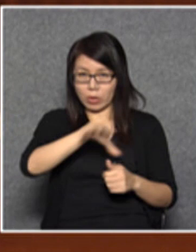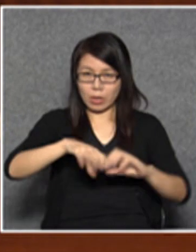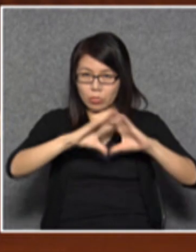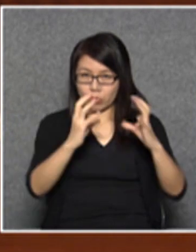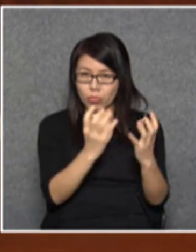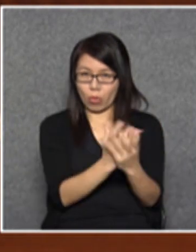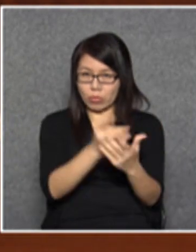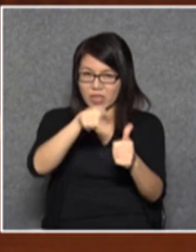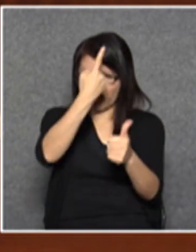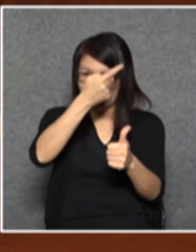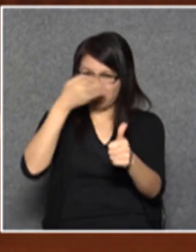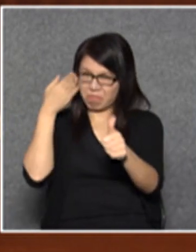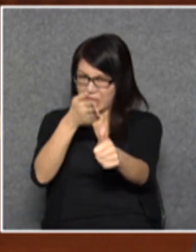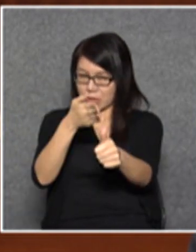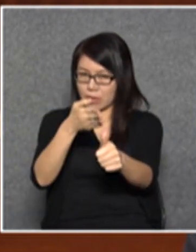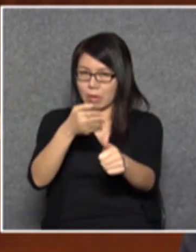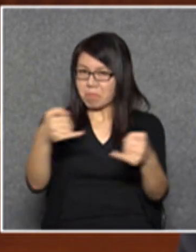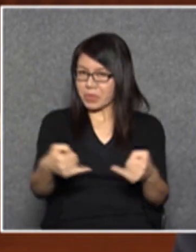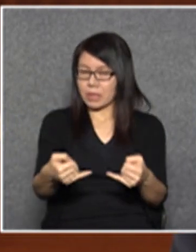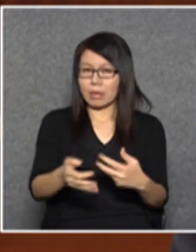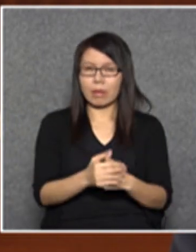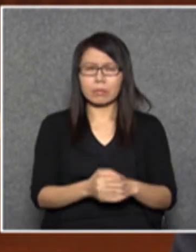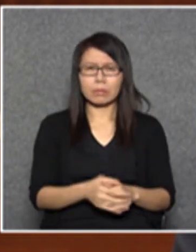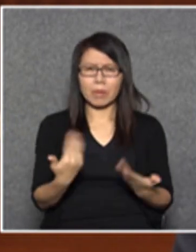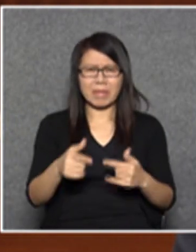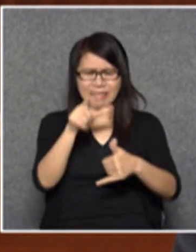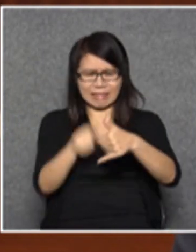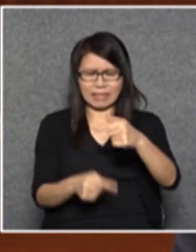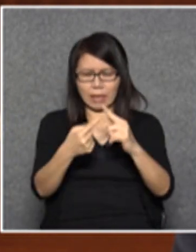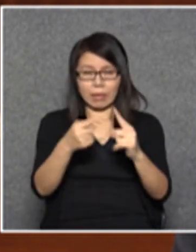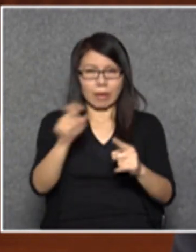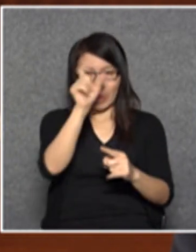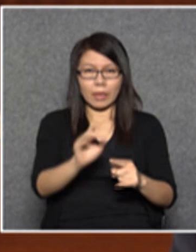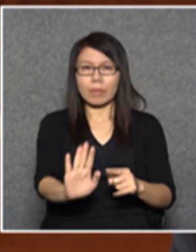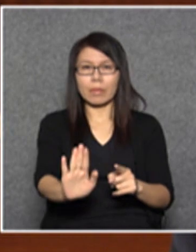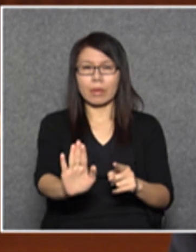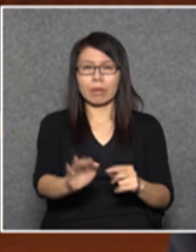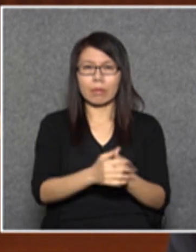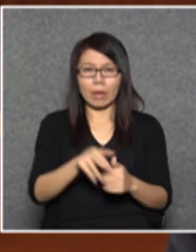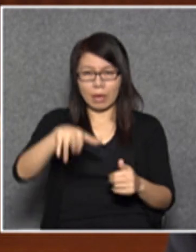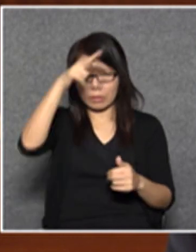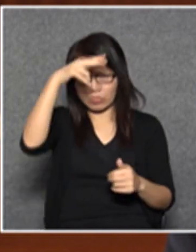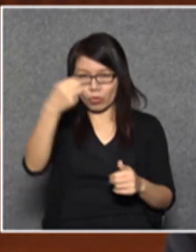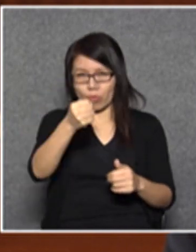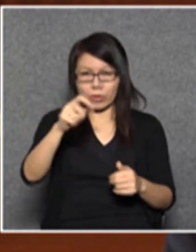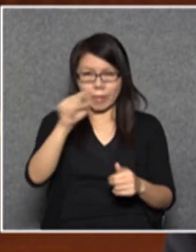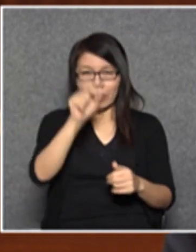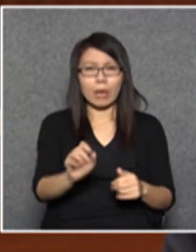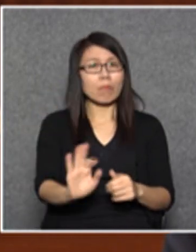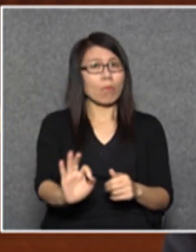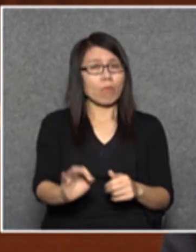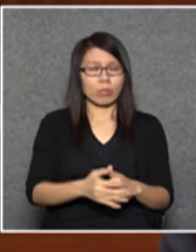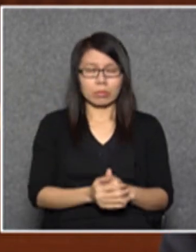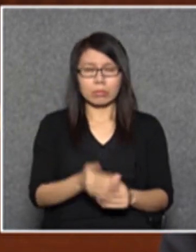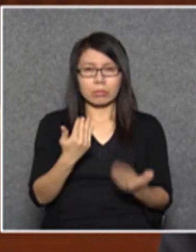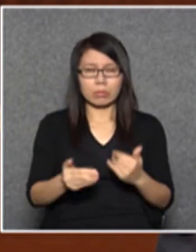頭號敵人。所以這個並不是人的問題，更加不是行政長官的問題，